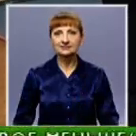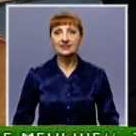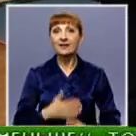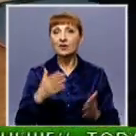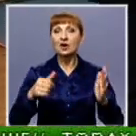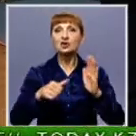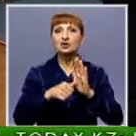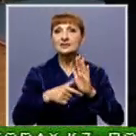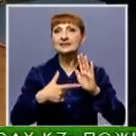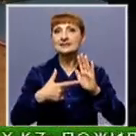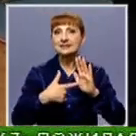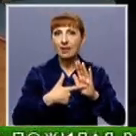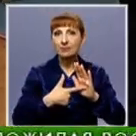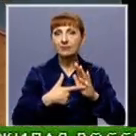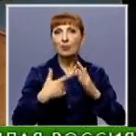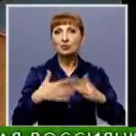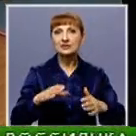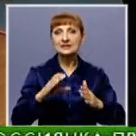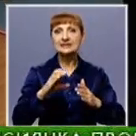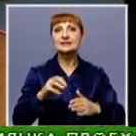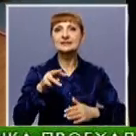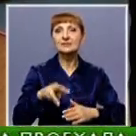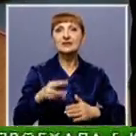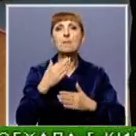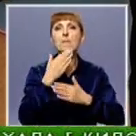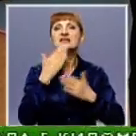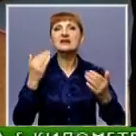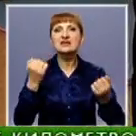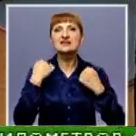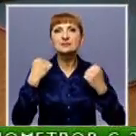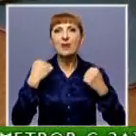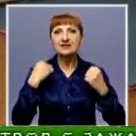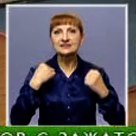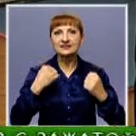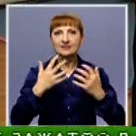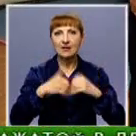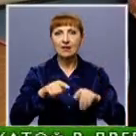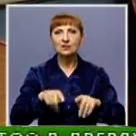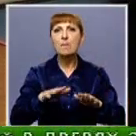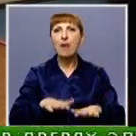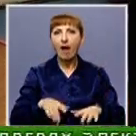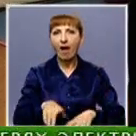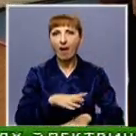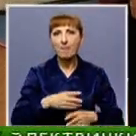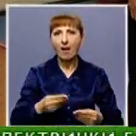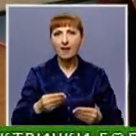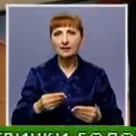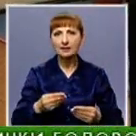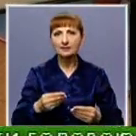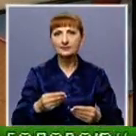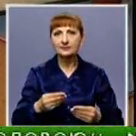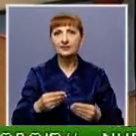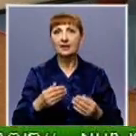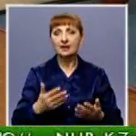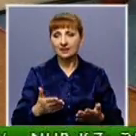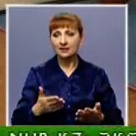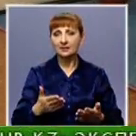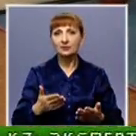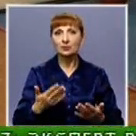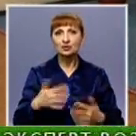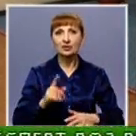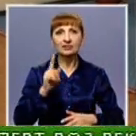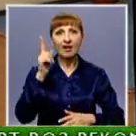Это 7 сантиметров спортивный, самый последний, который нет. Утепленный, мягкий, значит, нет. Я сказал, что нет